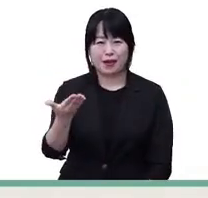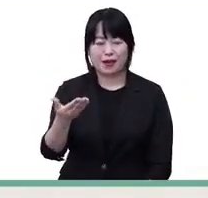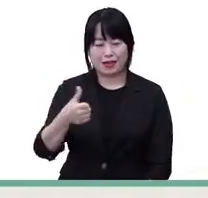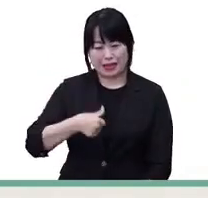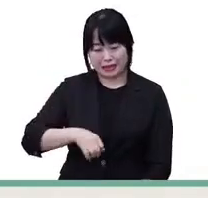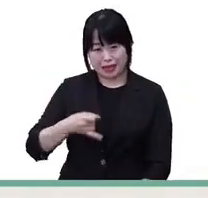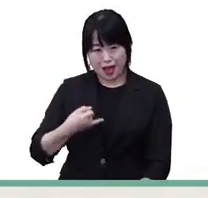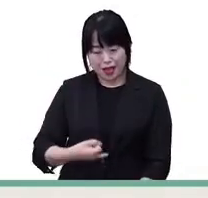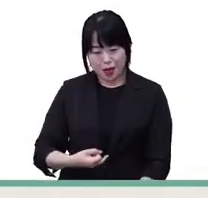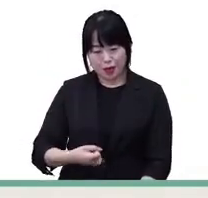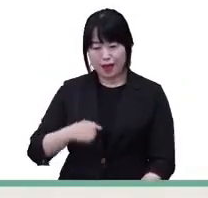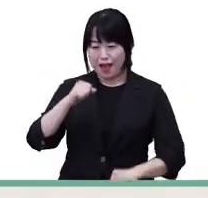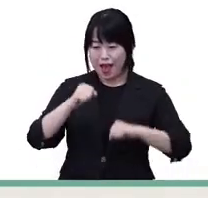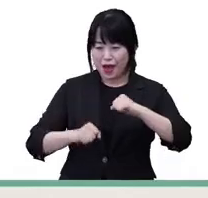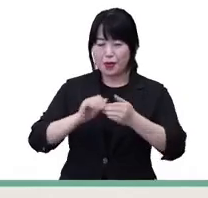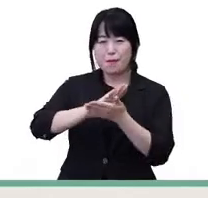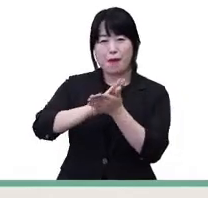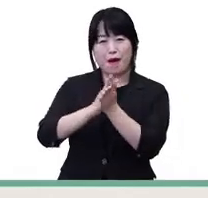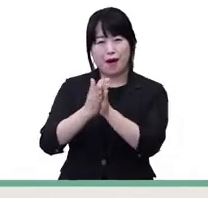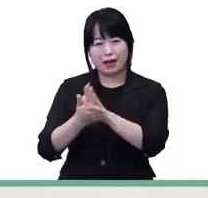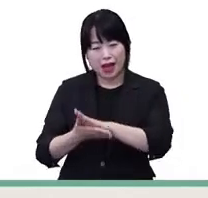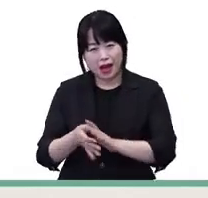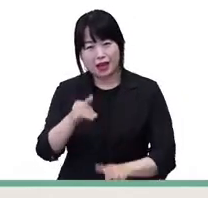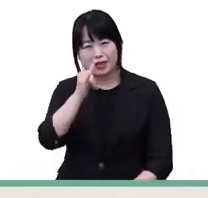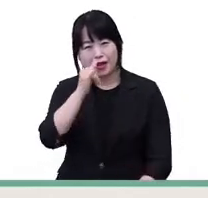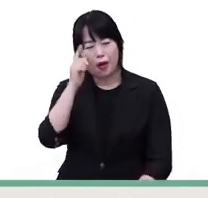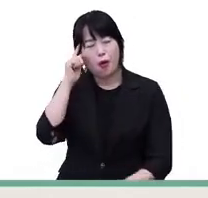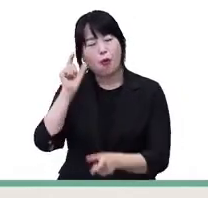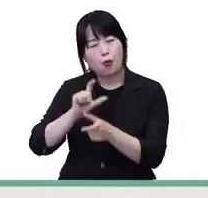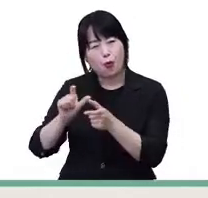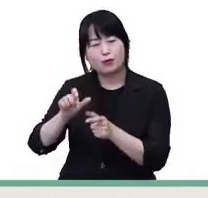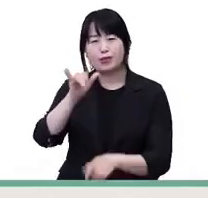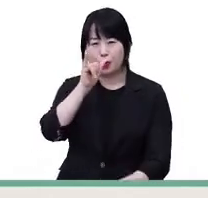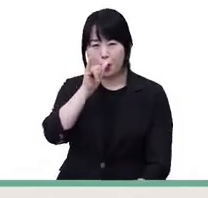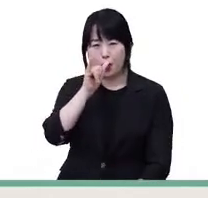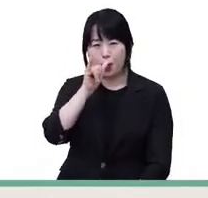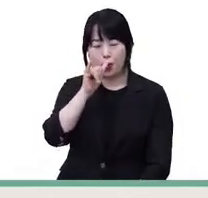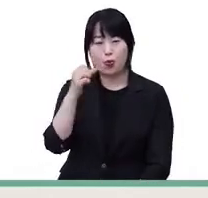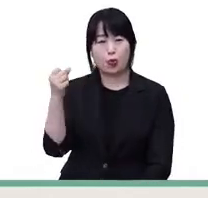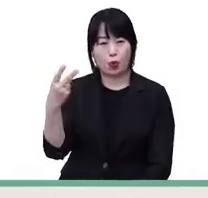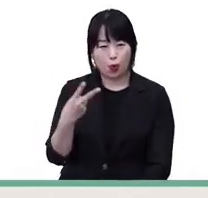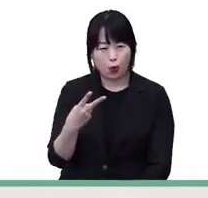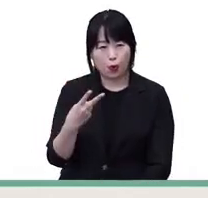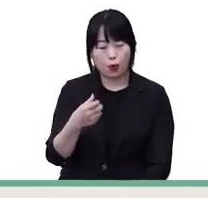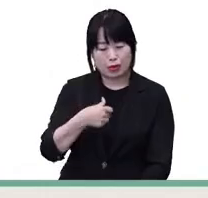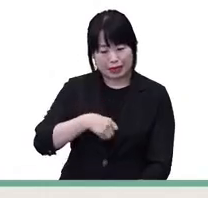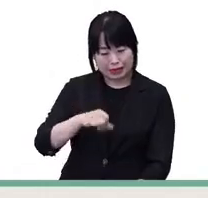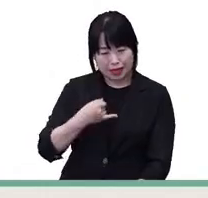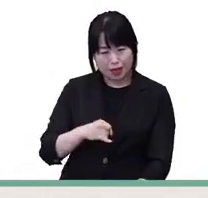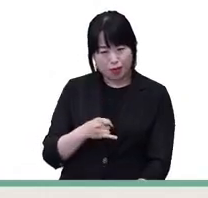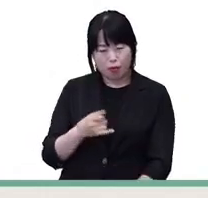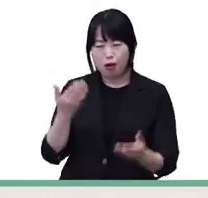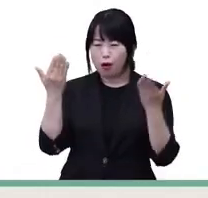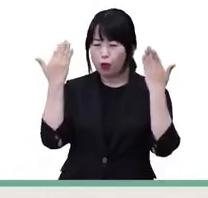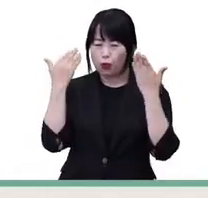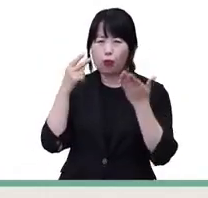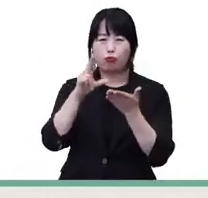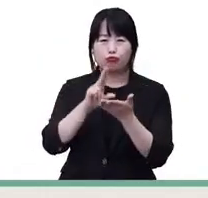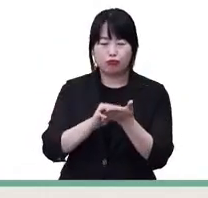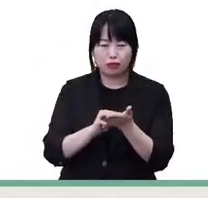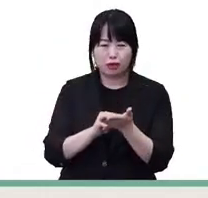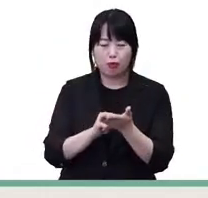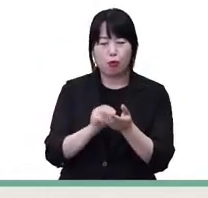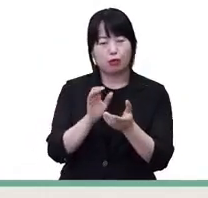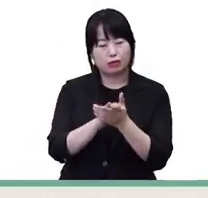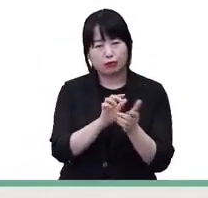어떤 행동의 변화까지 나타나 있어 라고 고민하시는 분도 있고, 우리 아이가 좀 학교에서 어려움을 겪고 있는 것 같아,